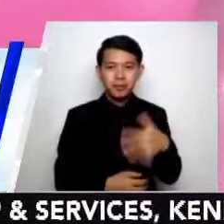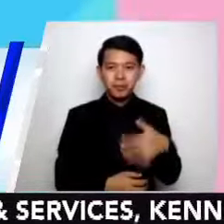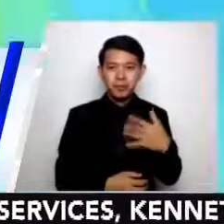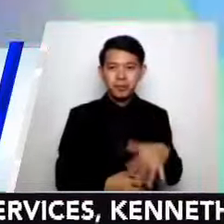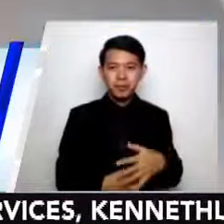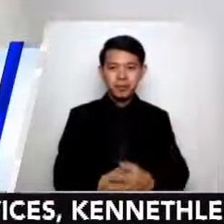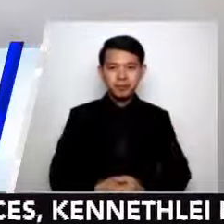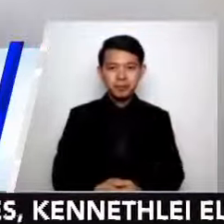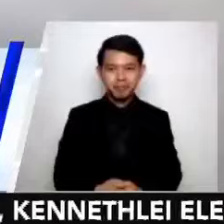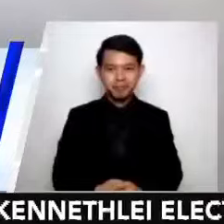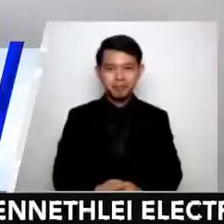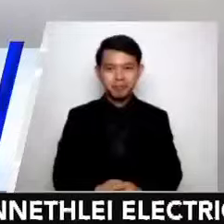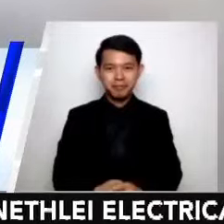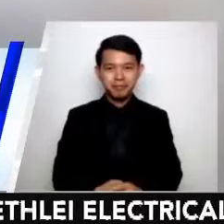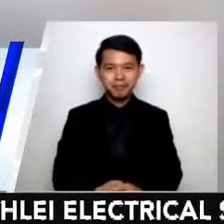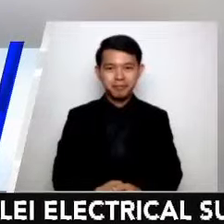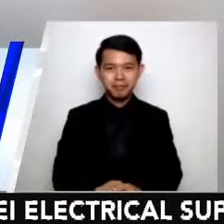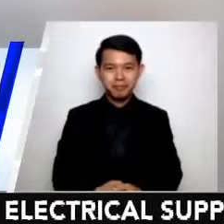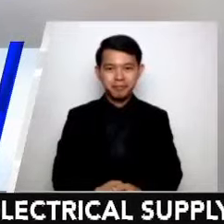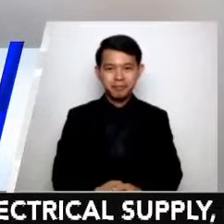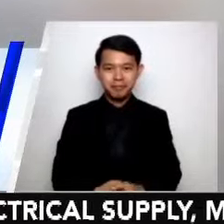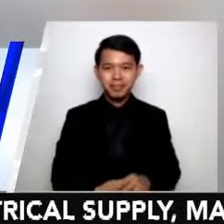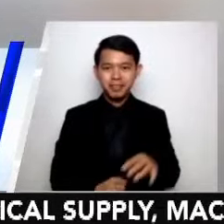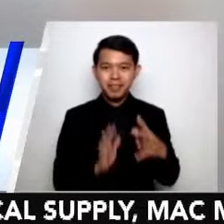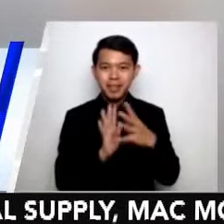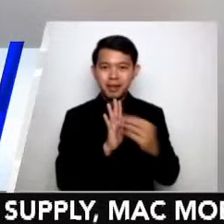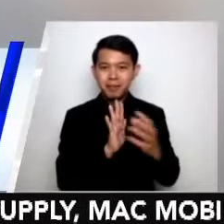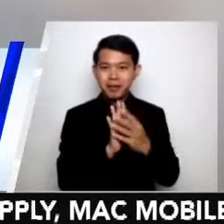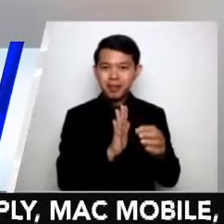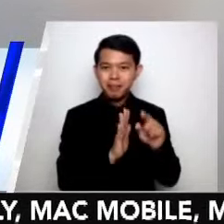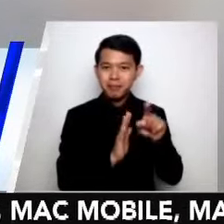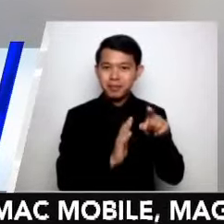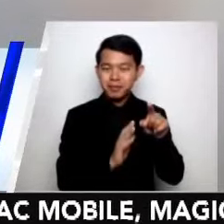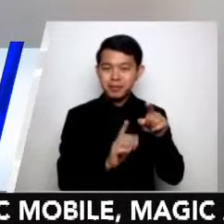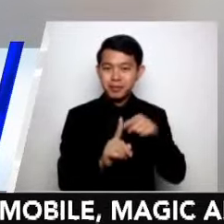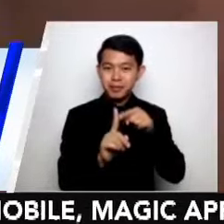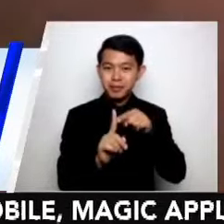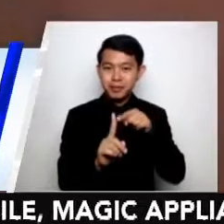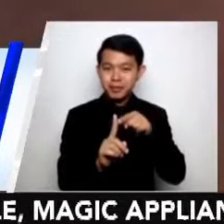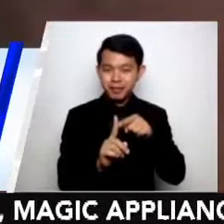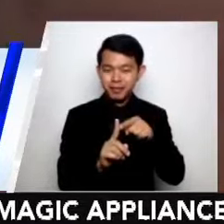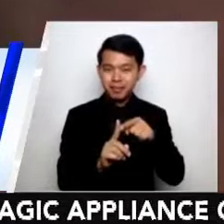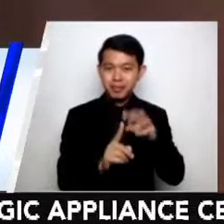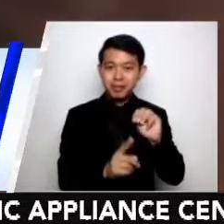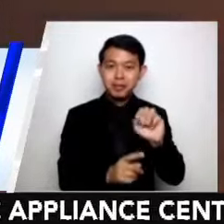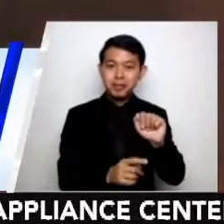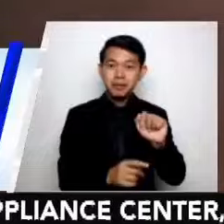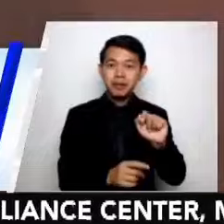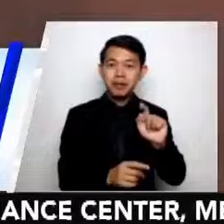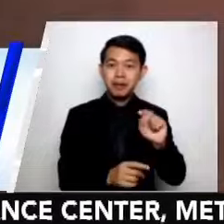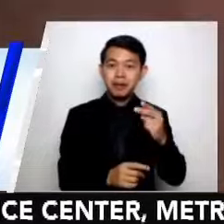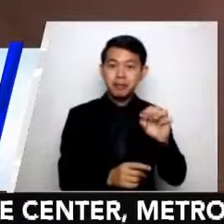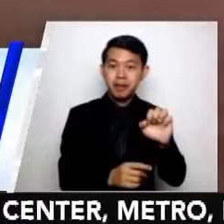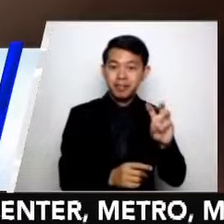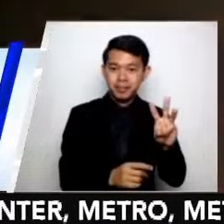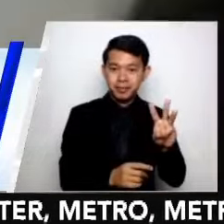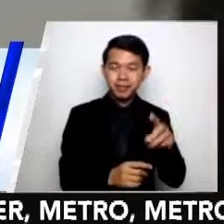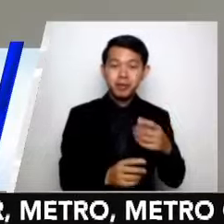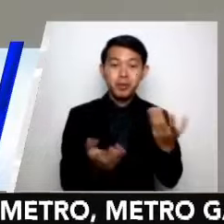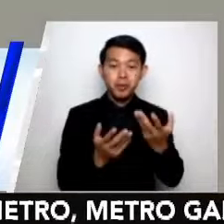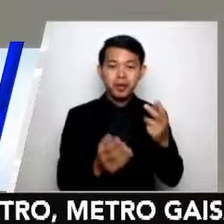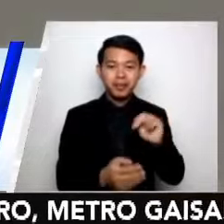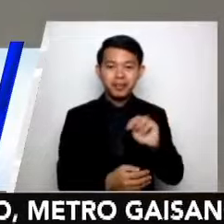GMA gayaya Mendoza ng Nueva Ecija abangan sa Pepito Manaloto